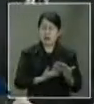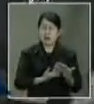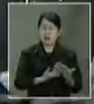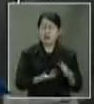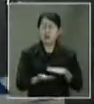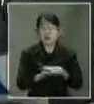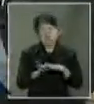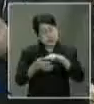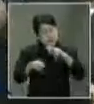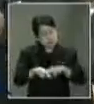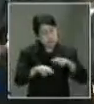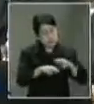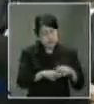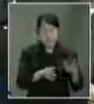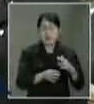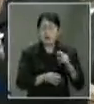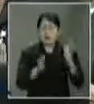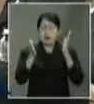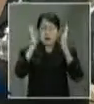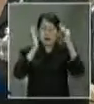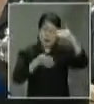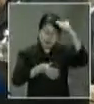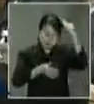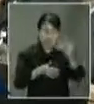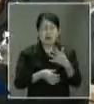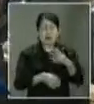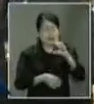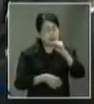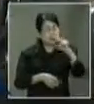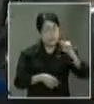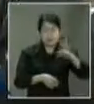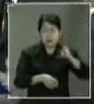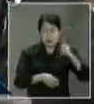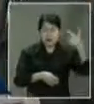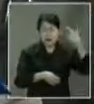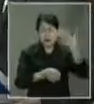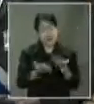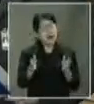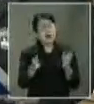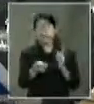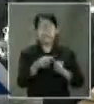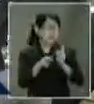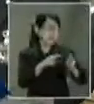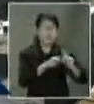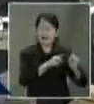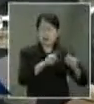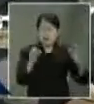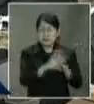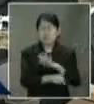ถอะครับท่านจำลองท่านสมเกียรติไอ้สุริยะสายยังเป็นท่านสุริยะสายท่านหม